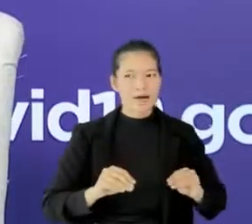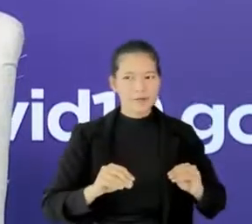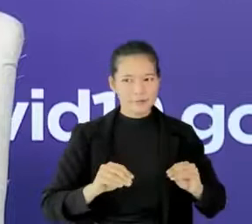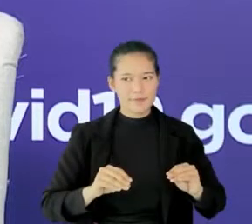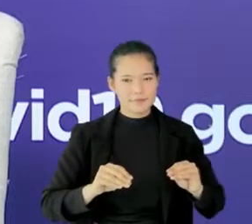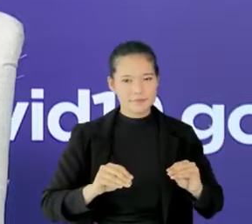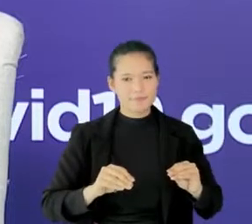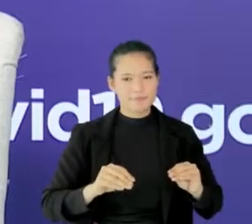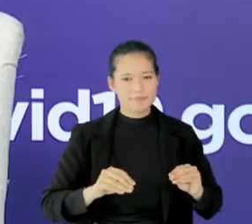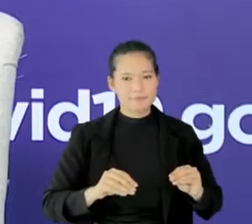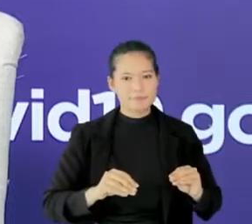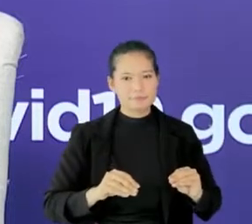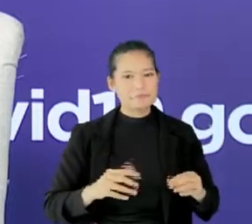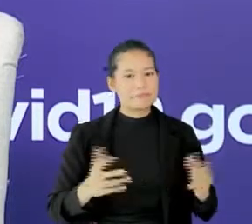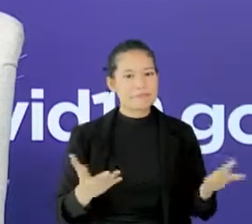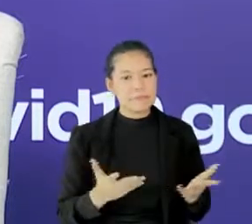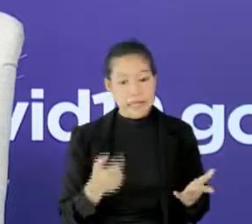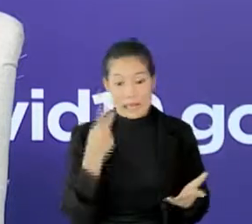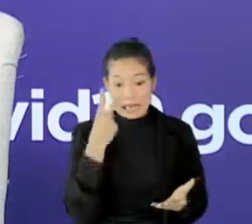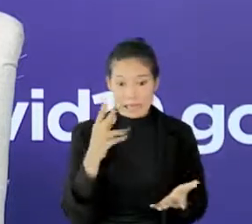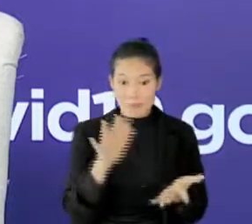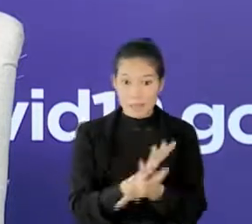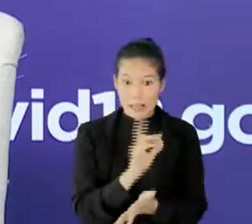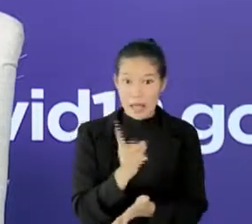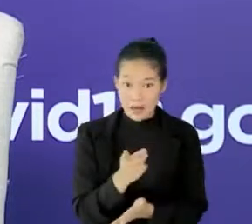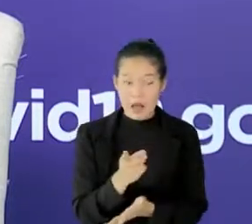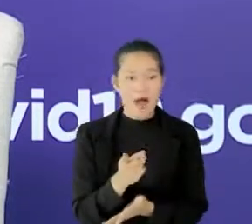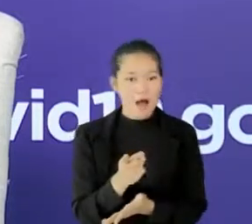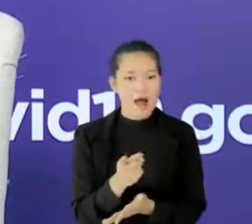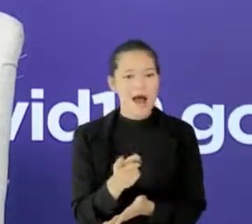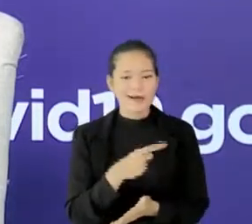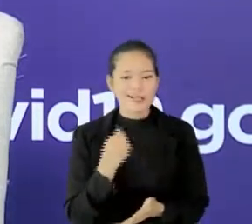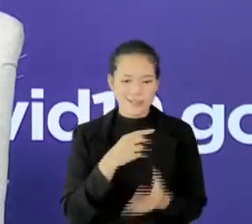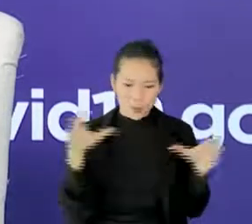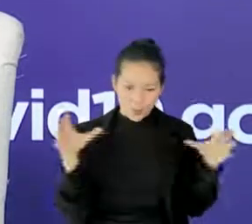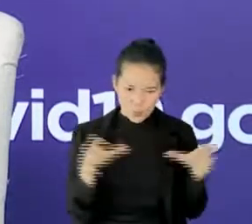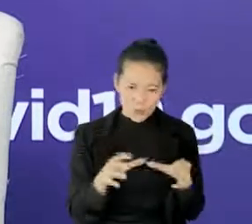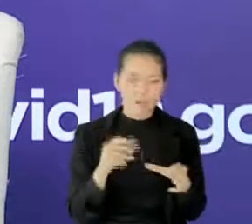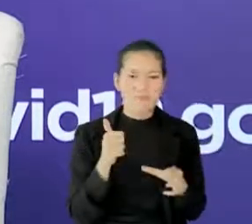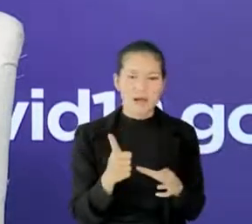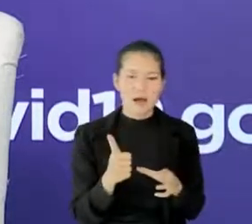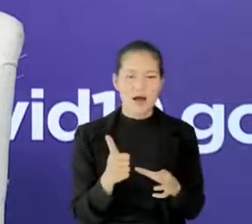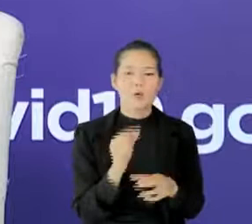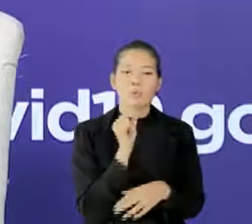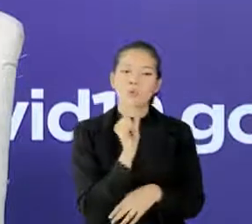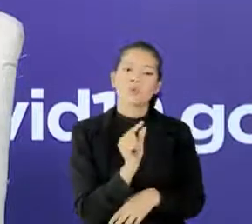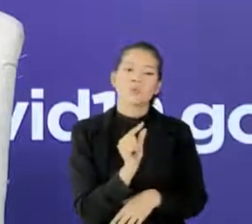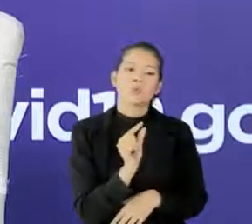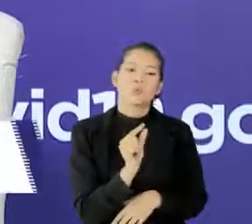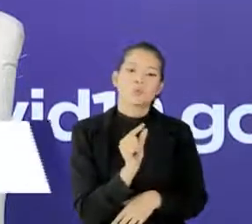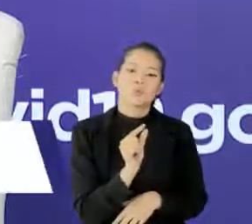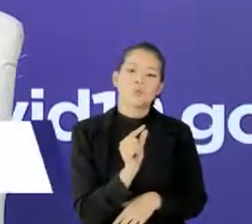dan di mana ada kesempatan kita selalu kumpul untuk